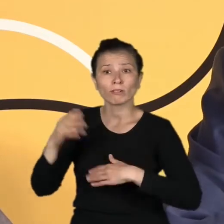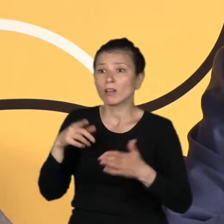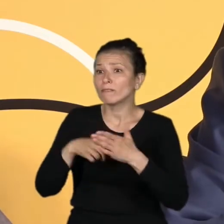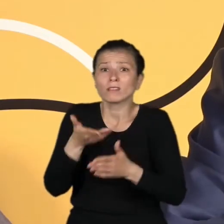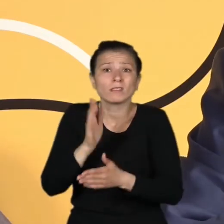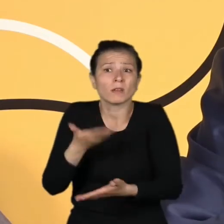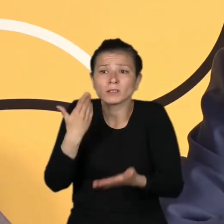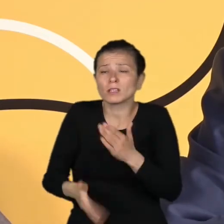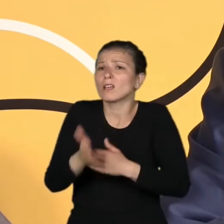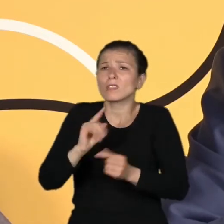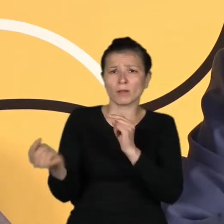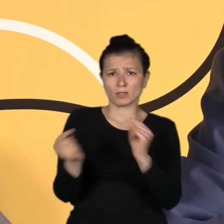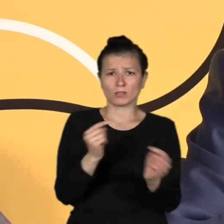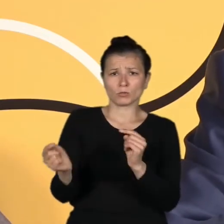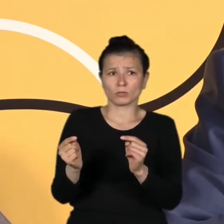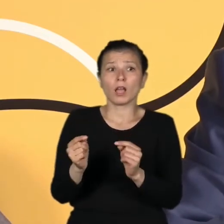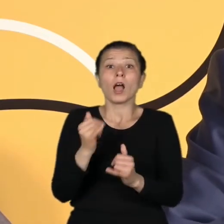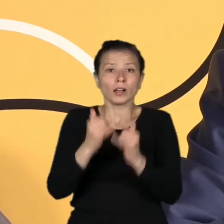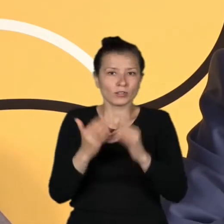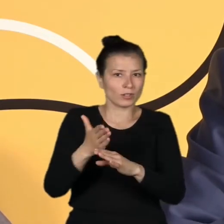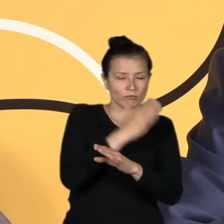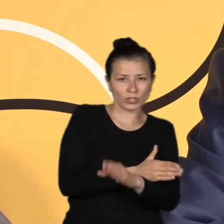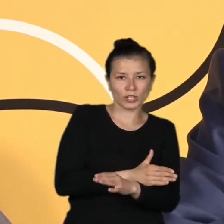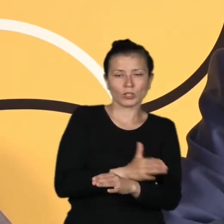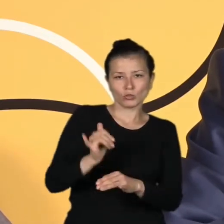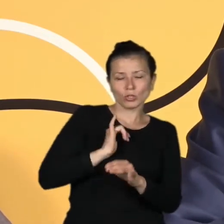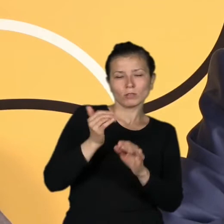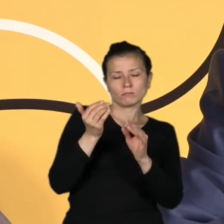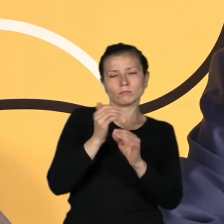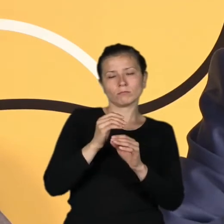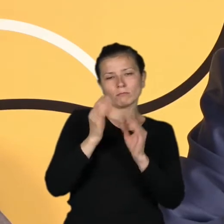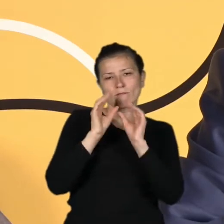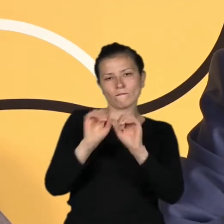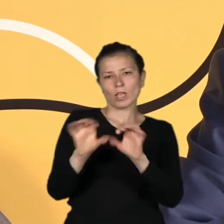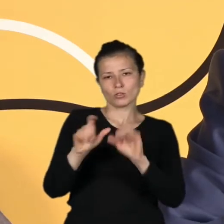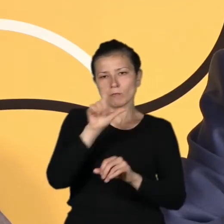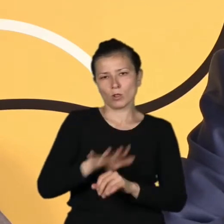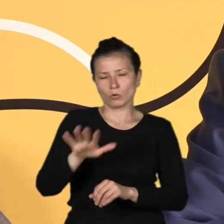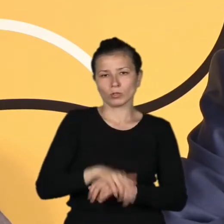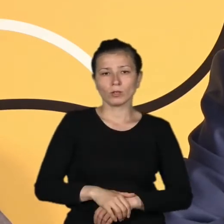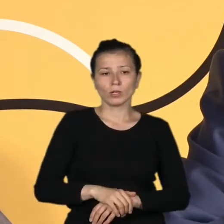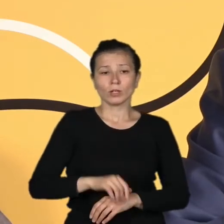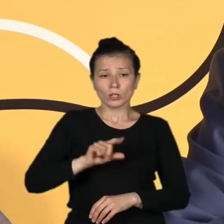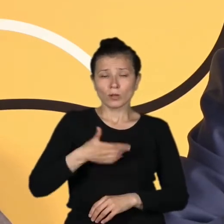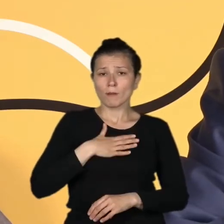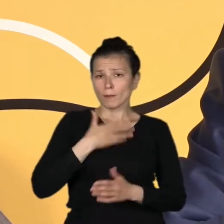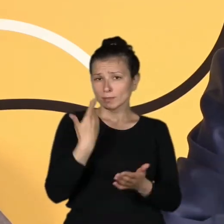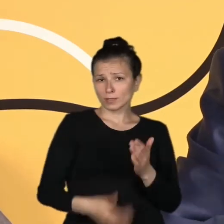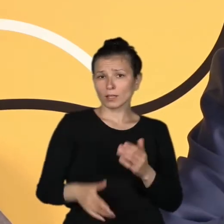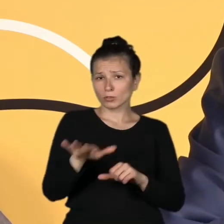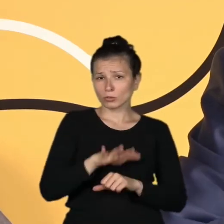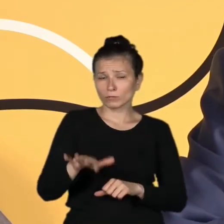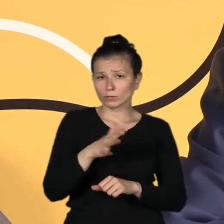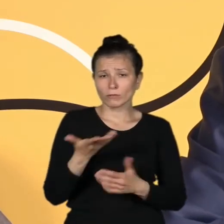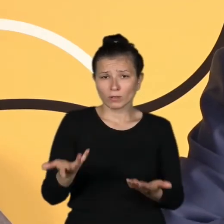straty, nie będzie wtedy dyskusji, ale jeżeli to ludziom wytłumaczymy, o tym, że ponosimy stratę środowiskową, ponieważ